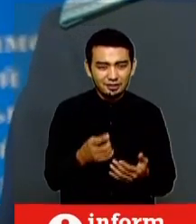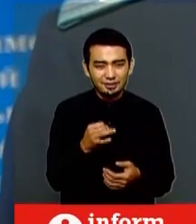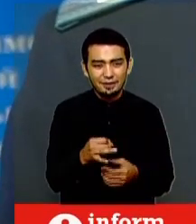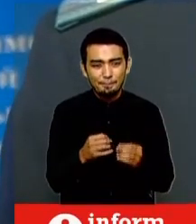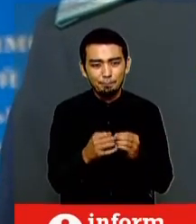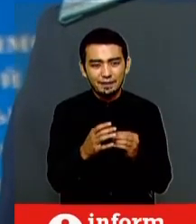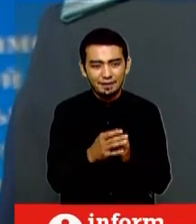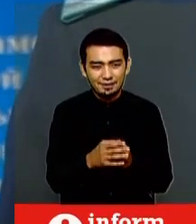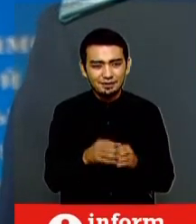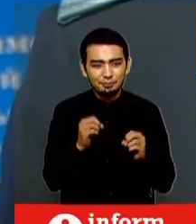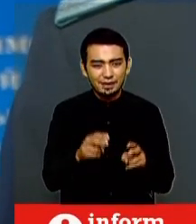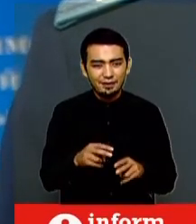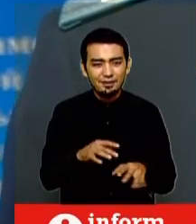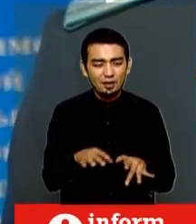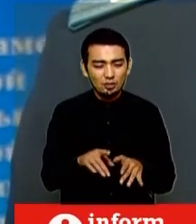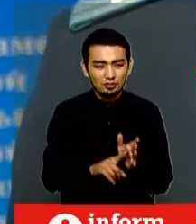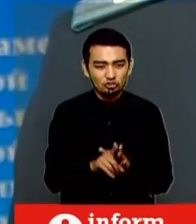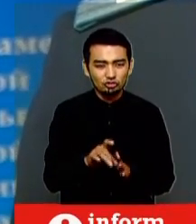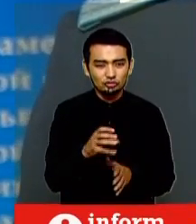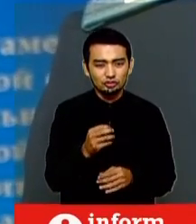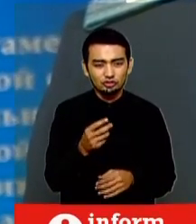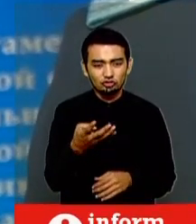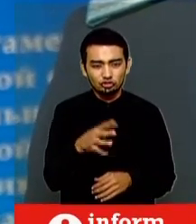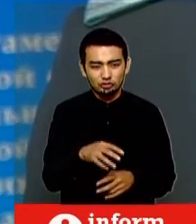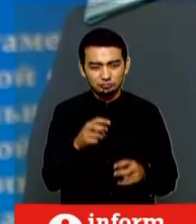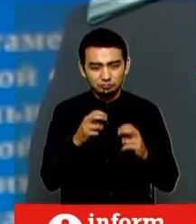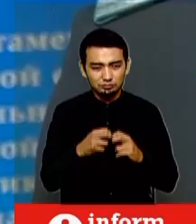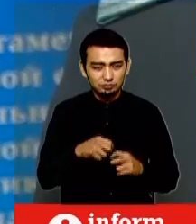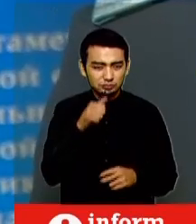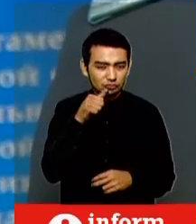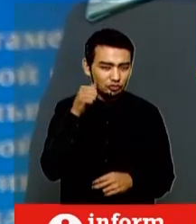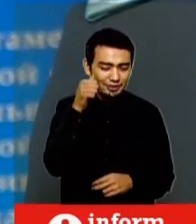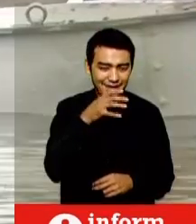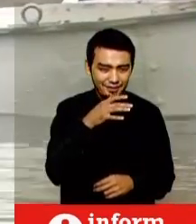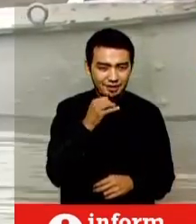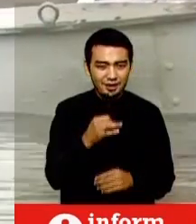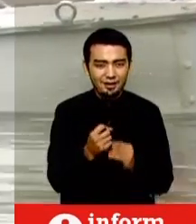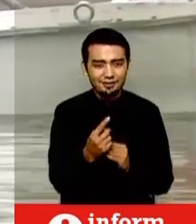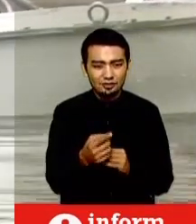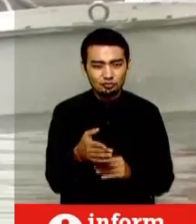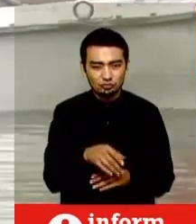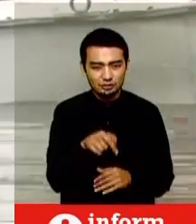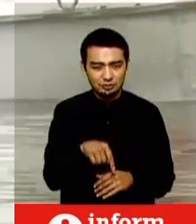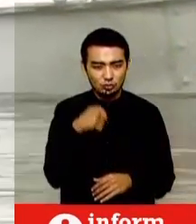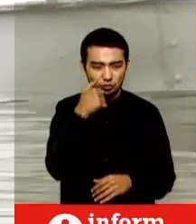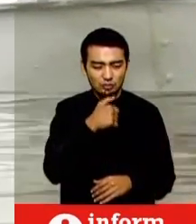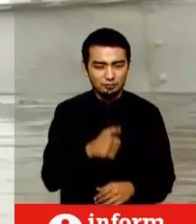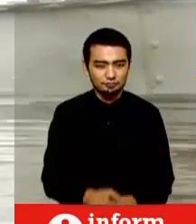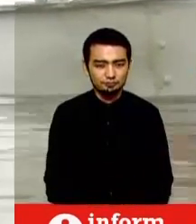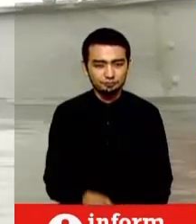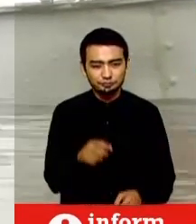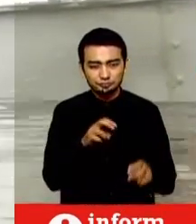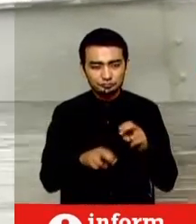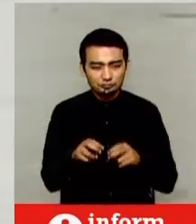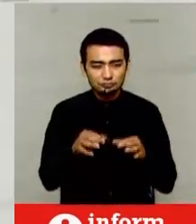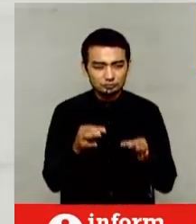15 розыскных дел, 4 розыскных дела прошлых лет, 11 розыскных дел текущего года. Главная проблема поисков – недостаток